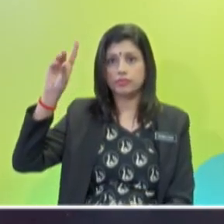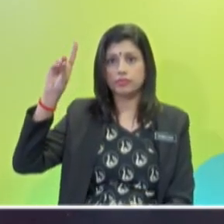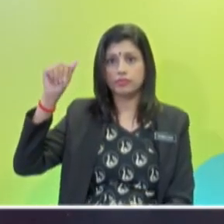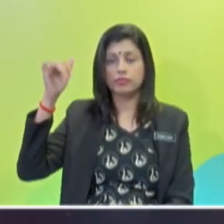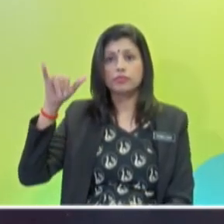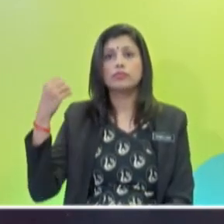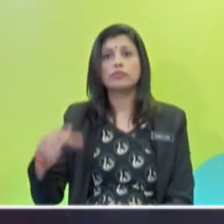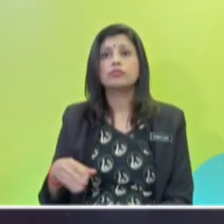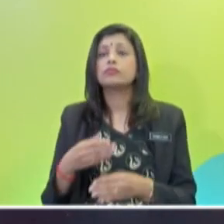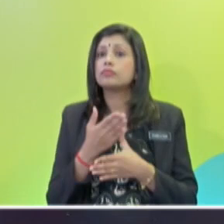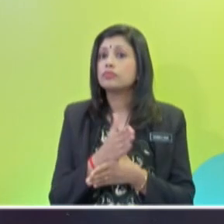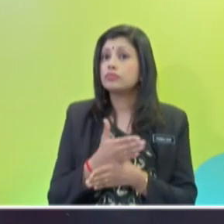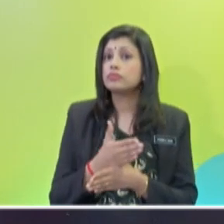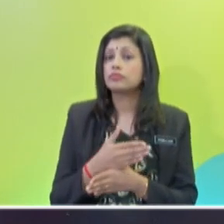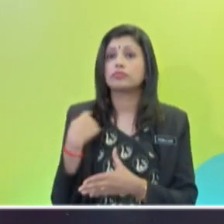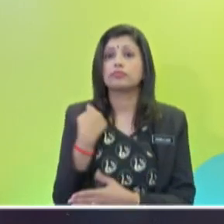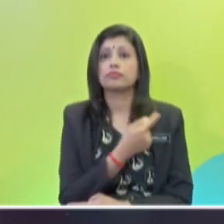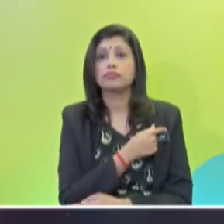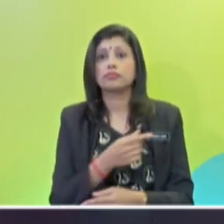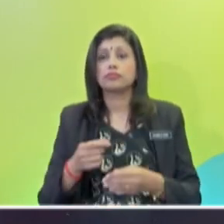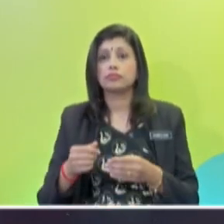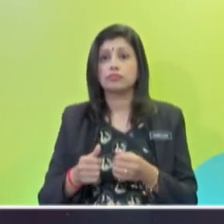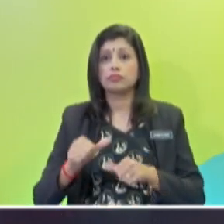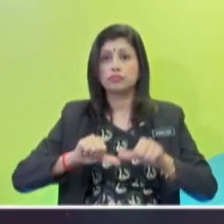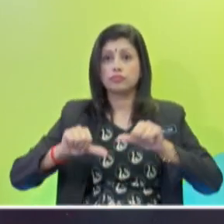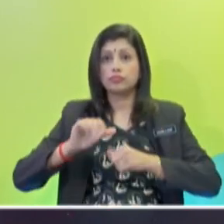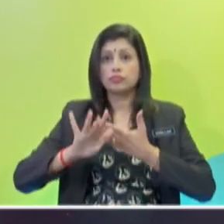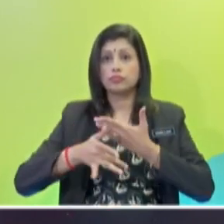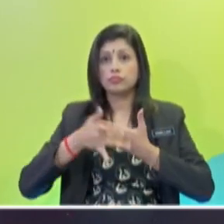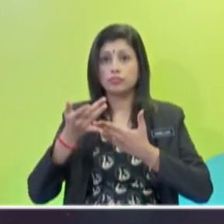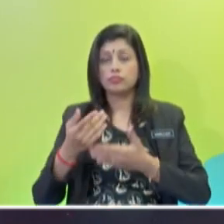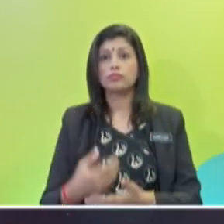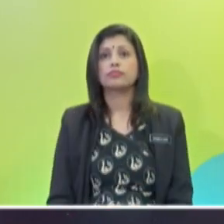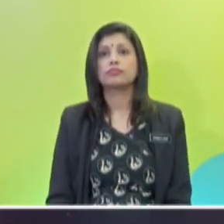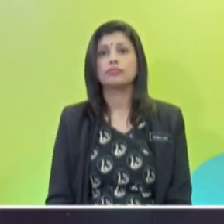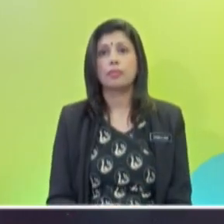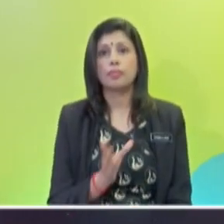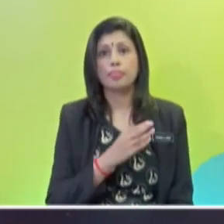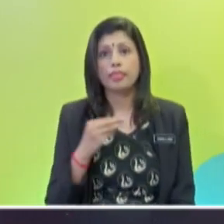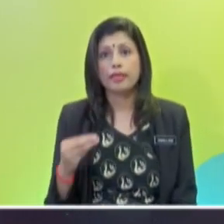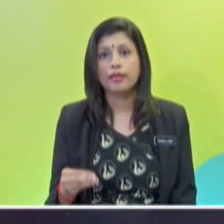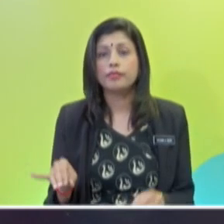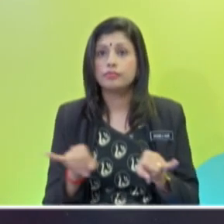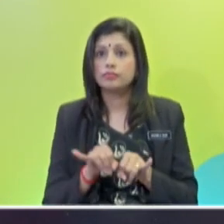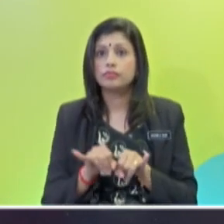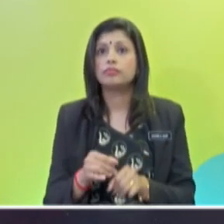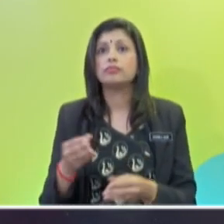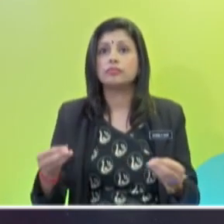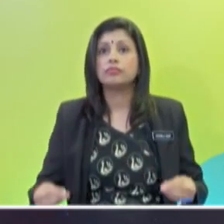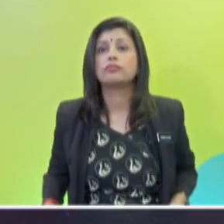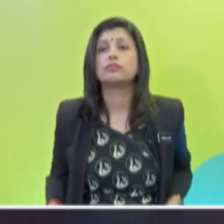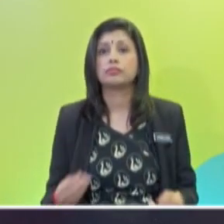mengenai pembelajaran kita kali ini dalam mata pelajaran sains awal, cikgu. Ya, dan tak lupa juga jurubahasa isyarat kita,